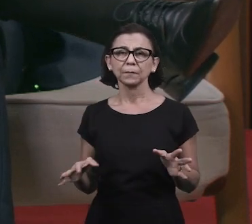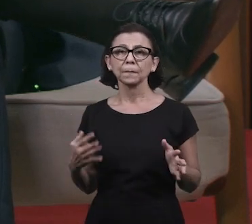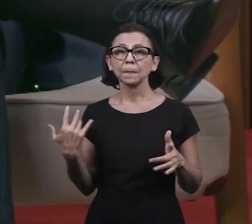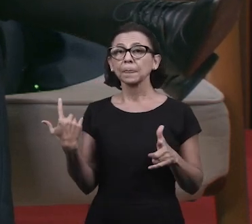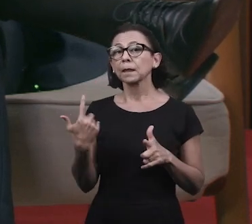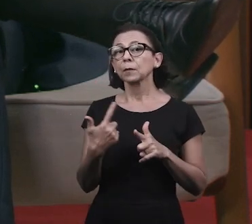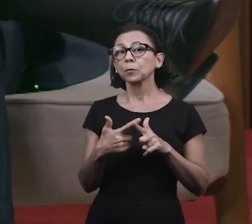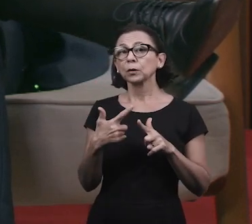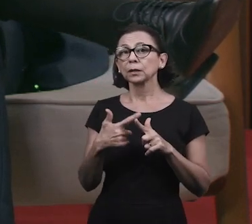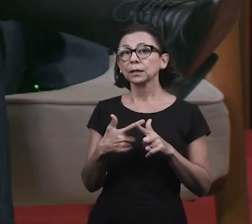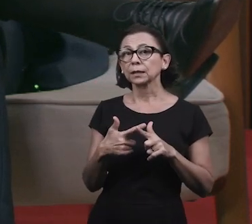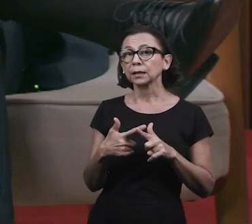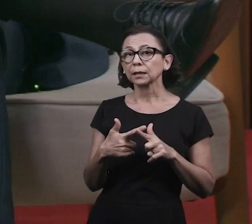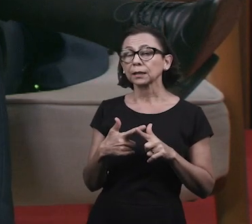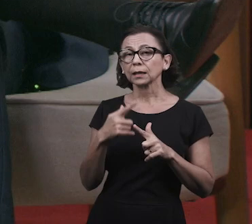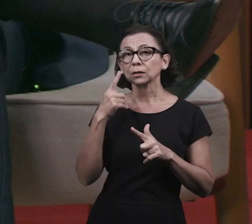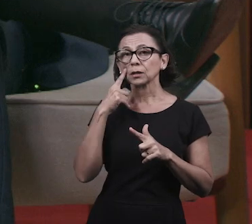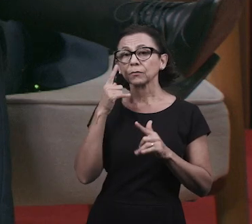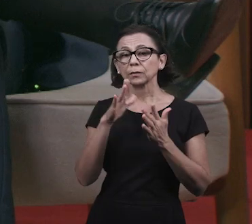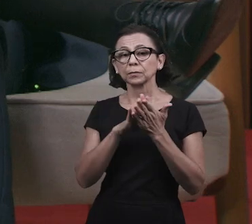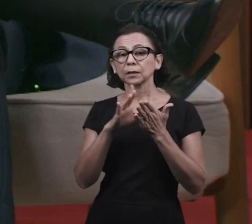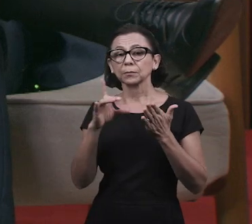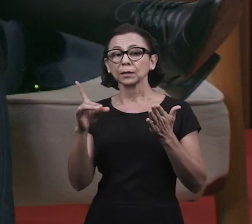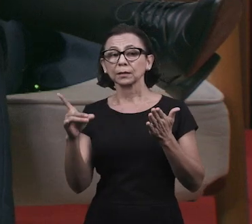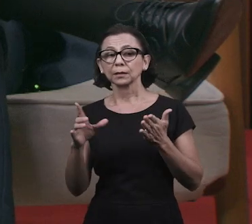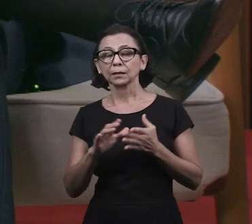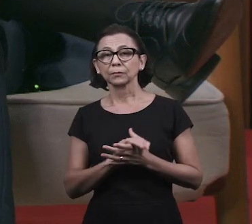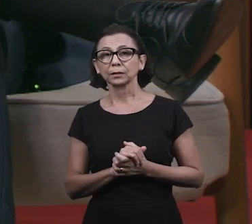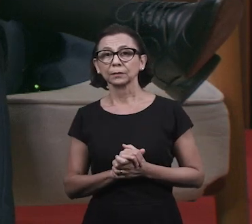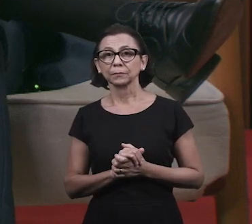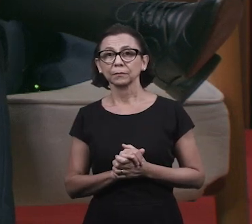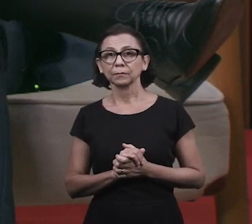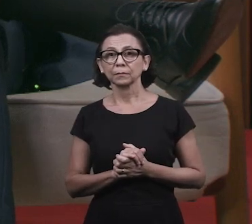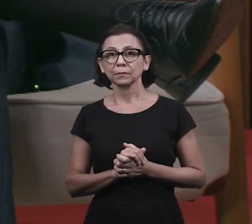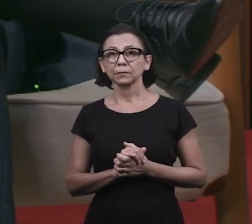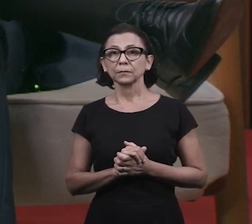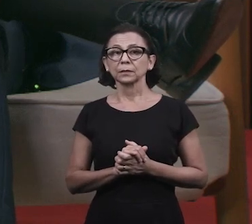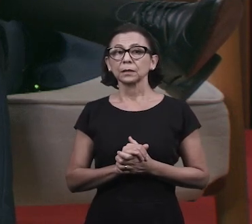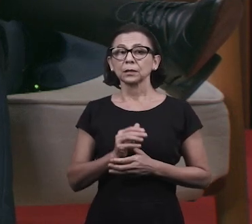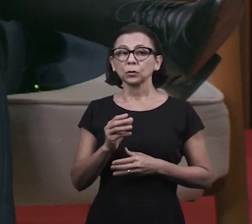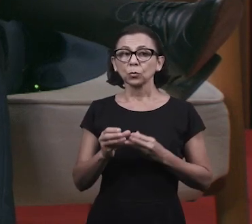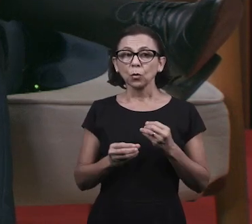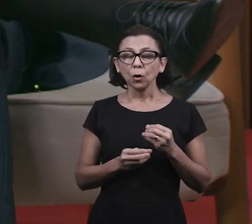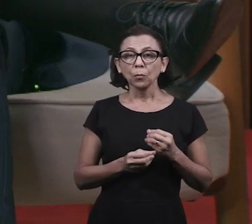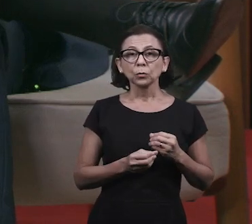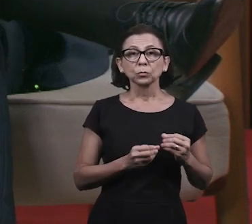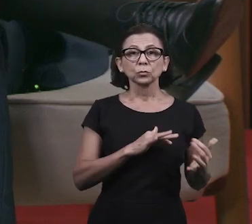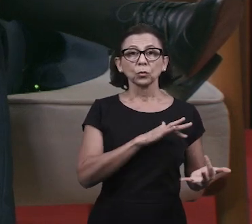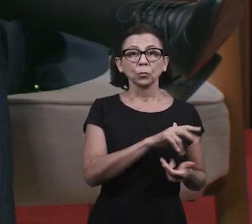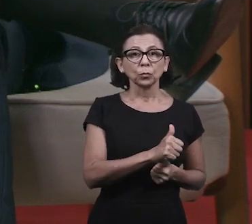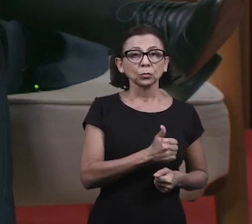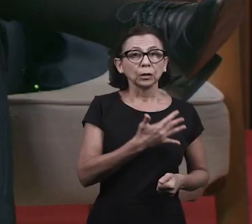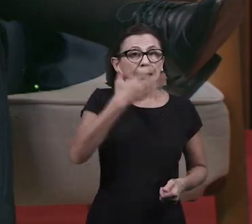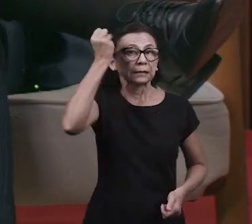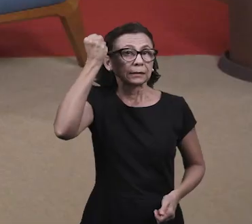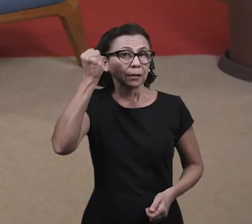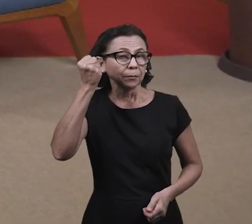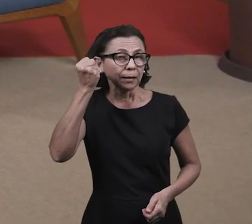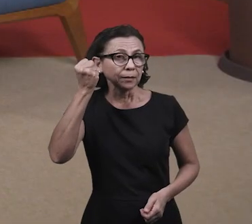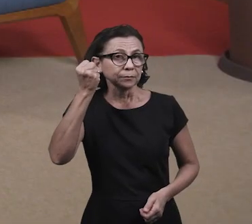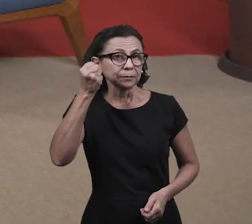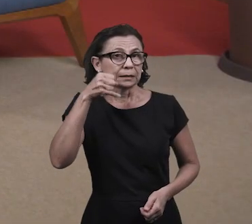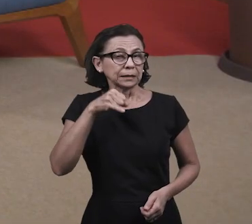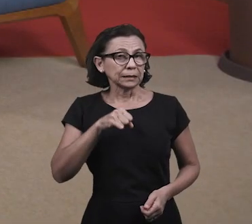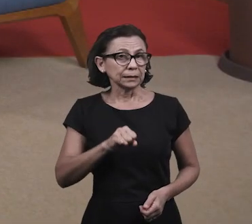grande scène. Pourquoi? Parce que quand on va dans la parole, comment échapperons-nous si nous n'observons pas ce si